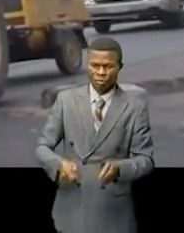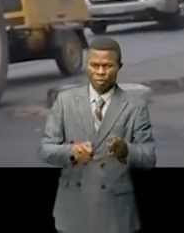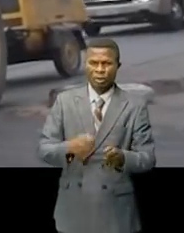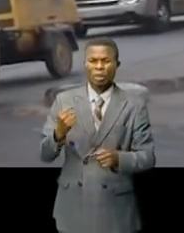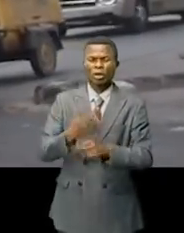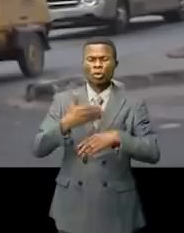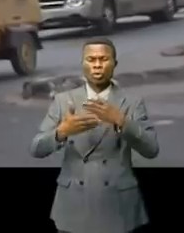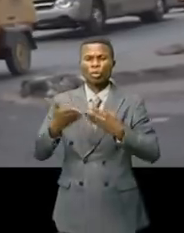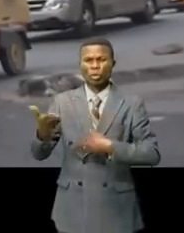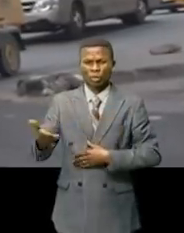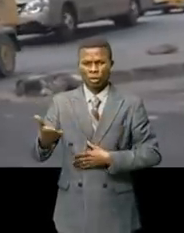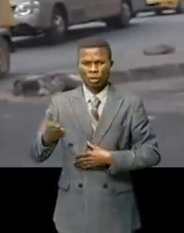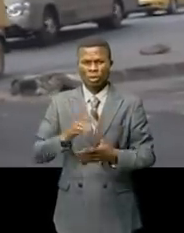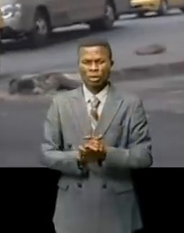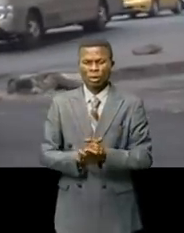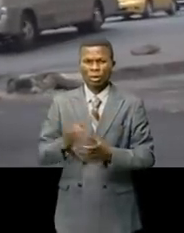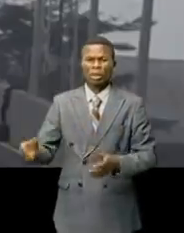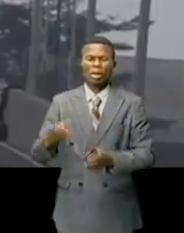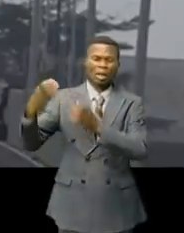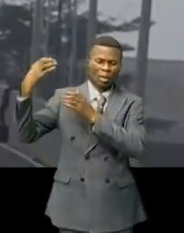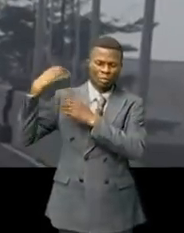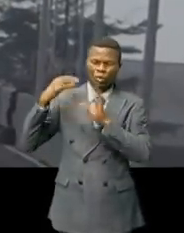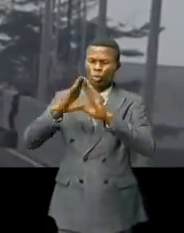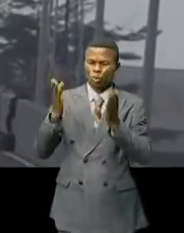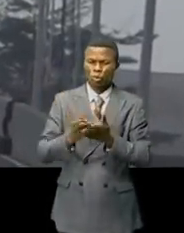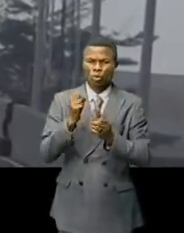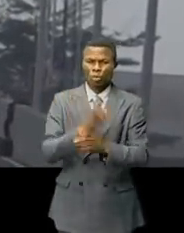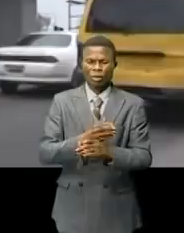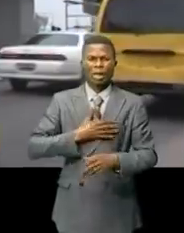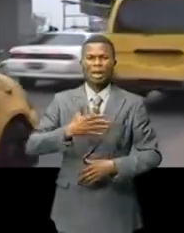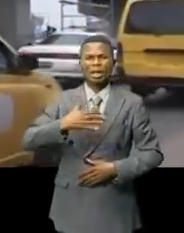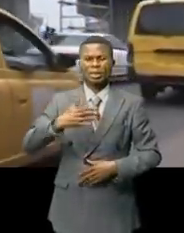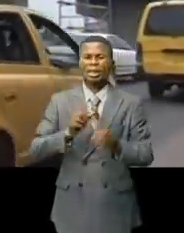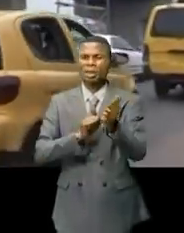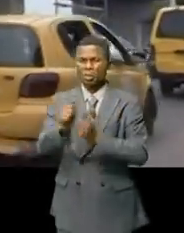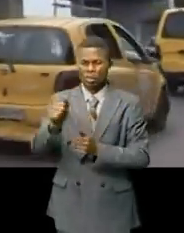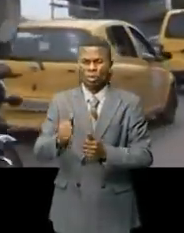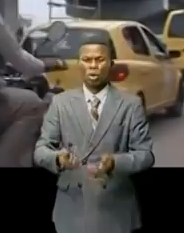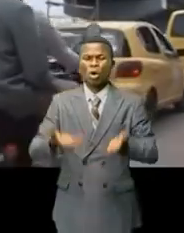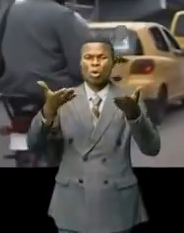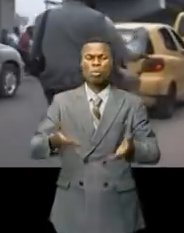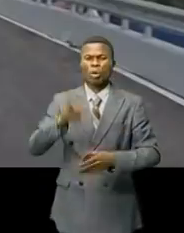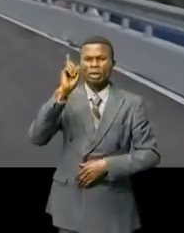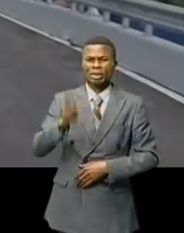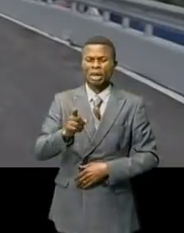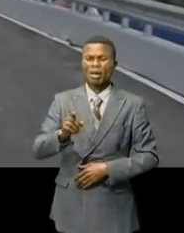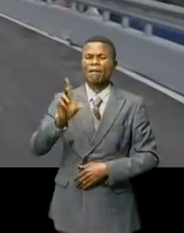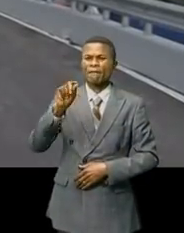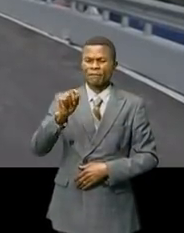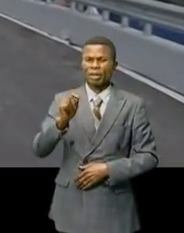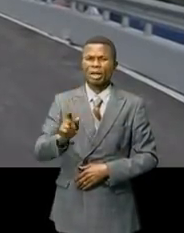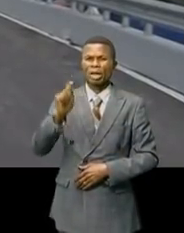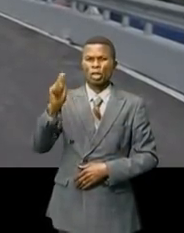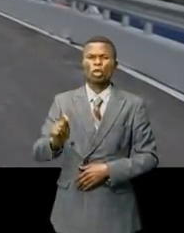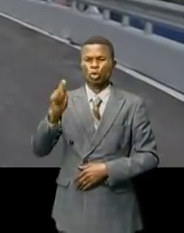ouvrages l'essai de mise en charge est déjà fait le tonnage limitée et 220 tonnes sur ce saut de mouton de